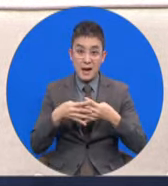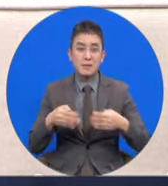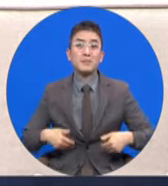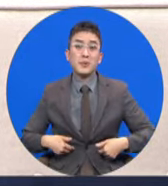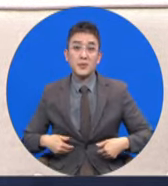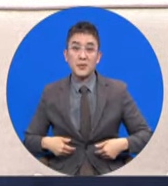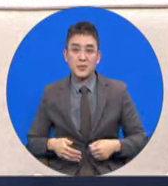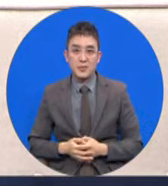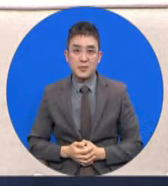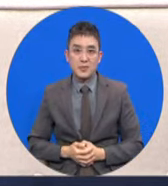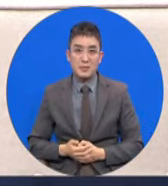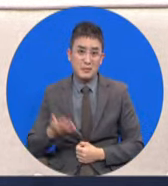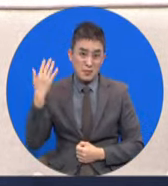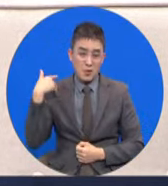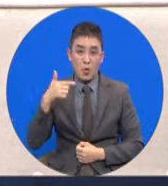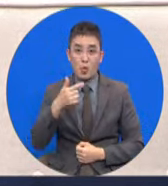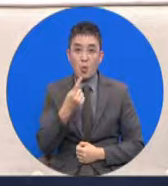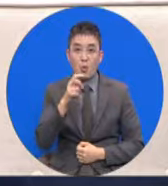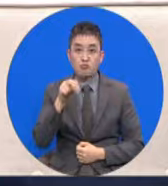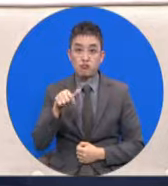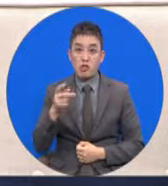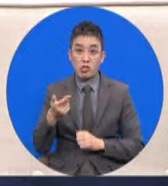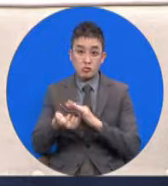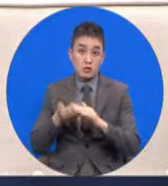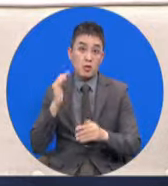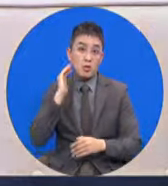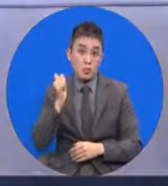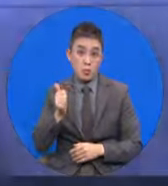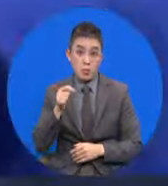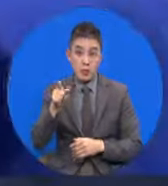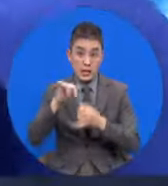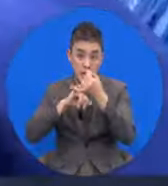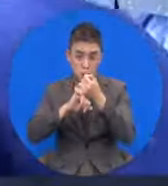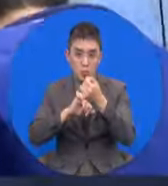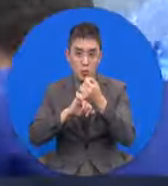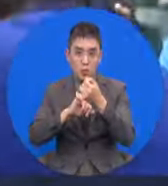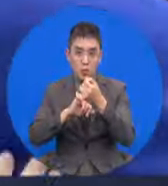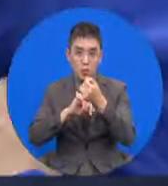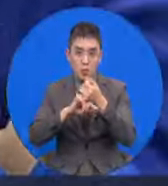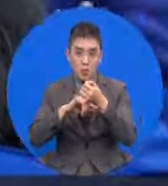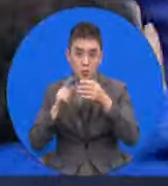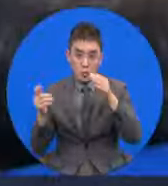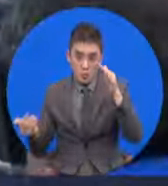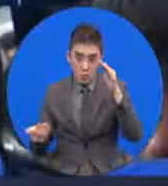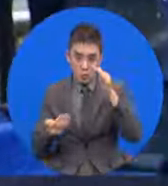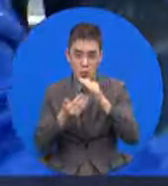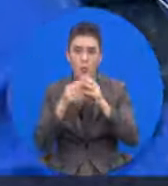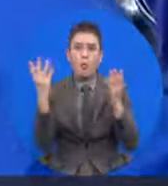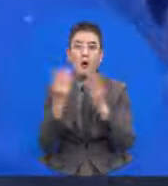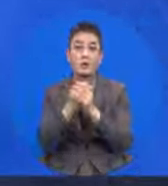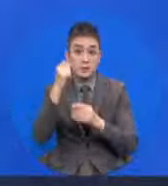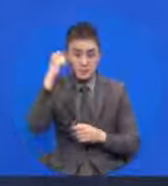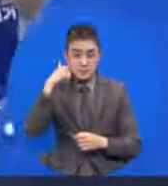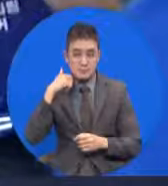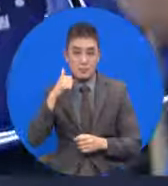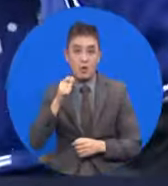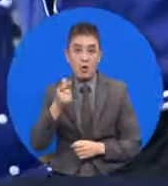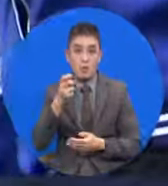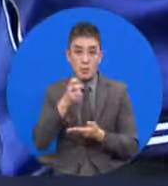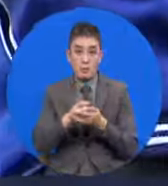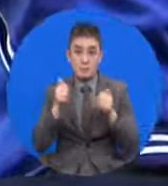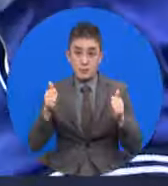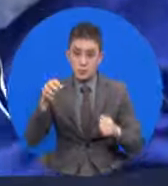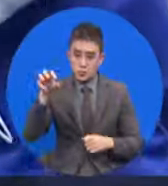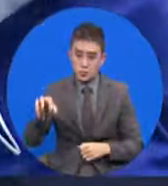실제로 이거는 노무현 전 대통령께서 약속했던 부분을 완결하여 짓는 부분이고 그럼에도 불구하고 헌법재판소에서